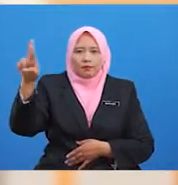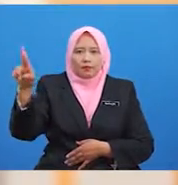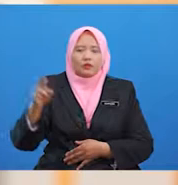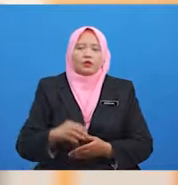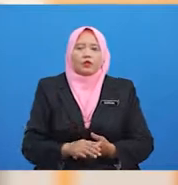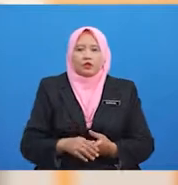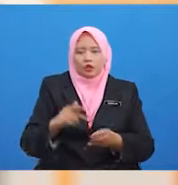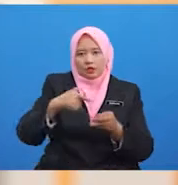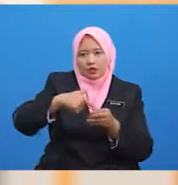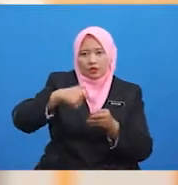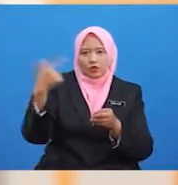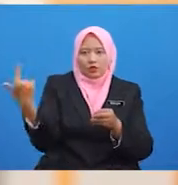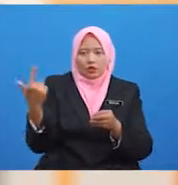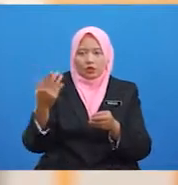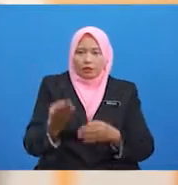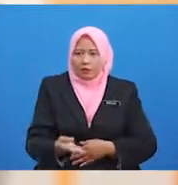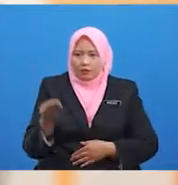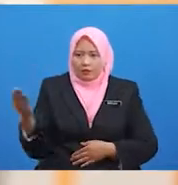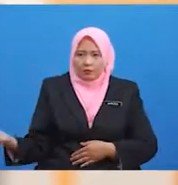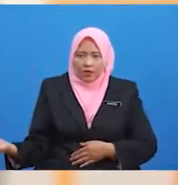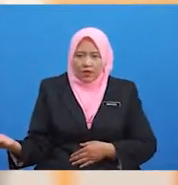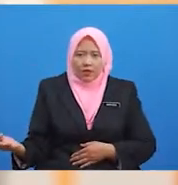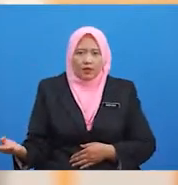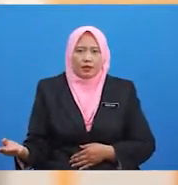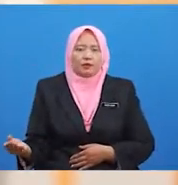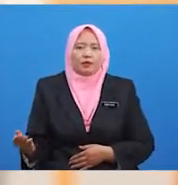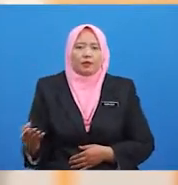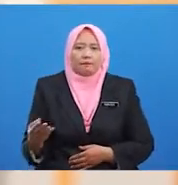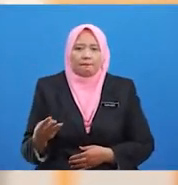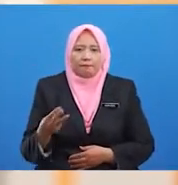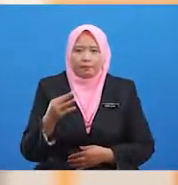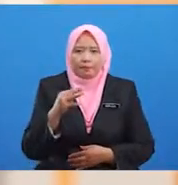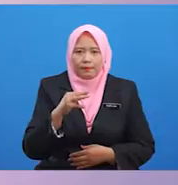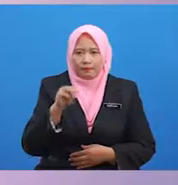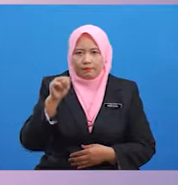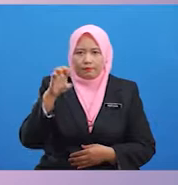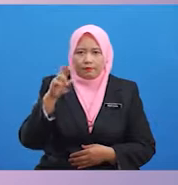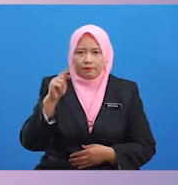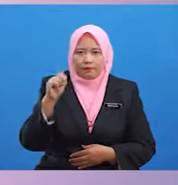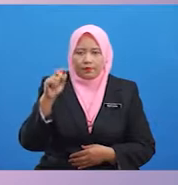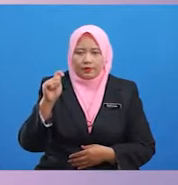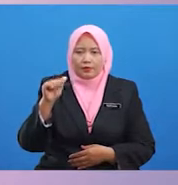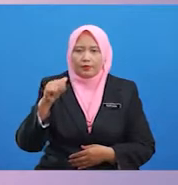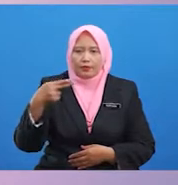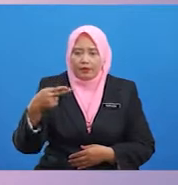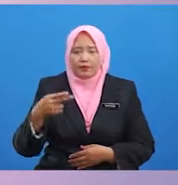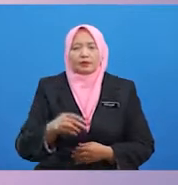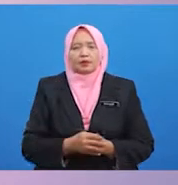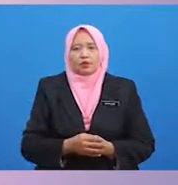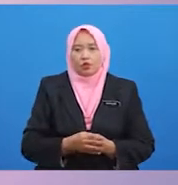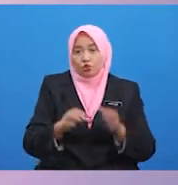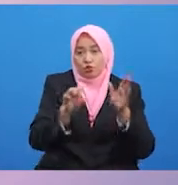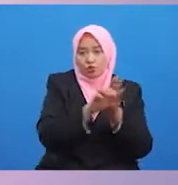mentah terus daripada sumber semula jadi. Contoh seperti pertanian,